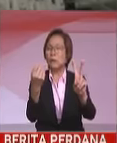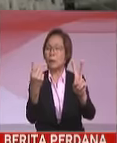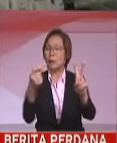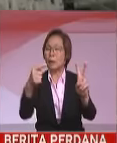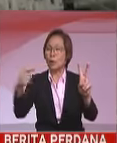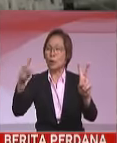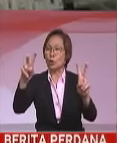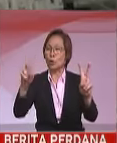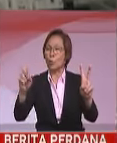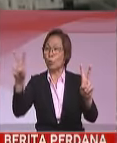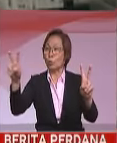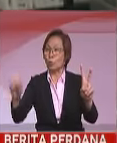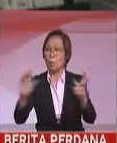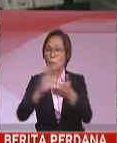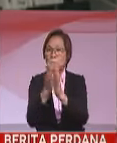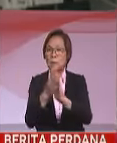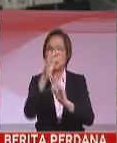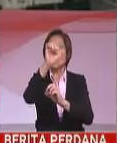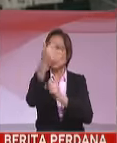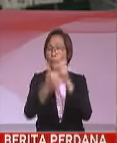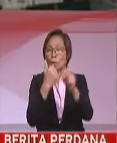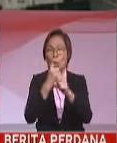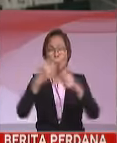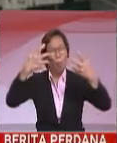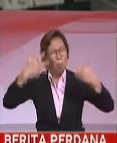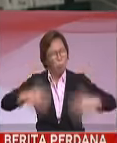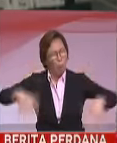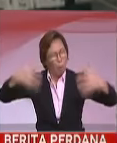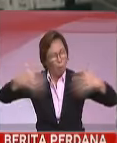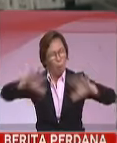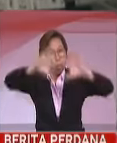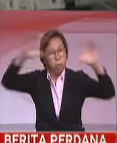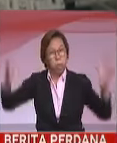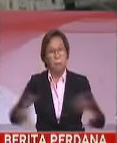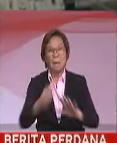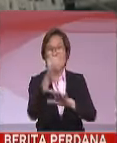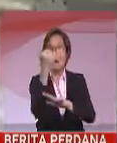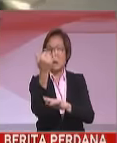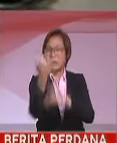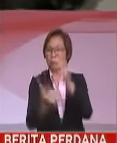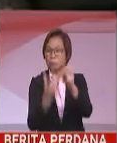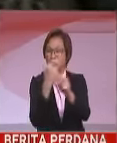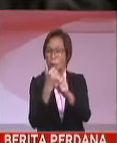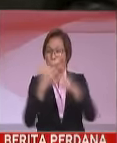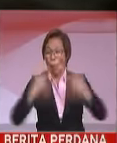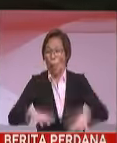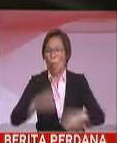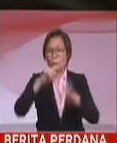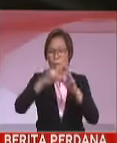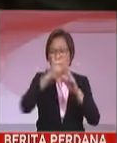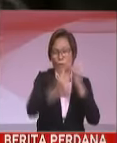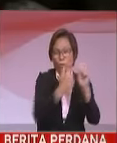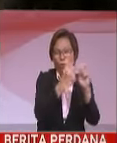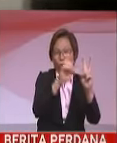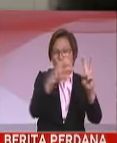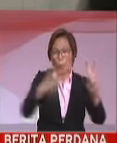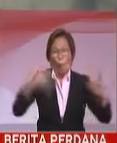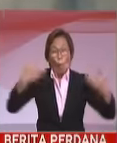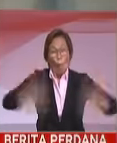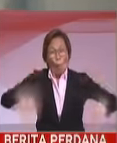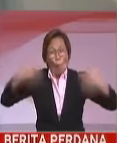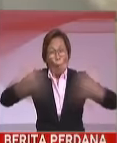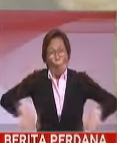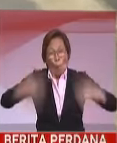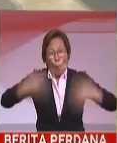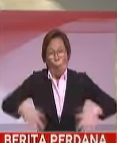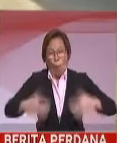hingga 2020 menjadi dekad paling hangat dengan enam tahun terpanas sejak 2015. Panas melampau ini boleh